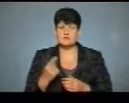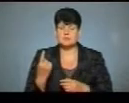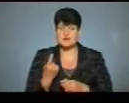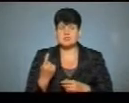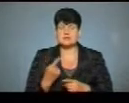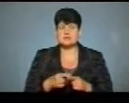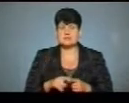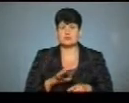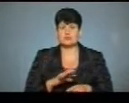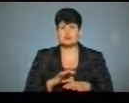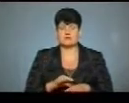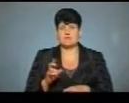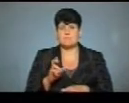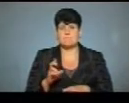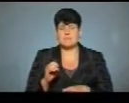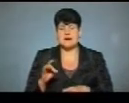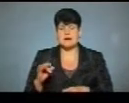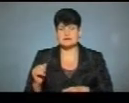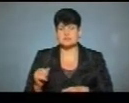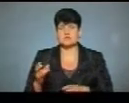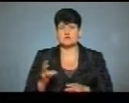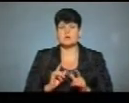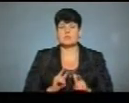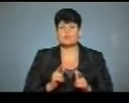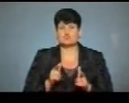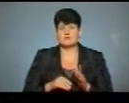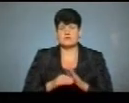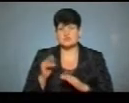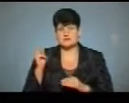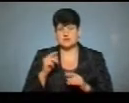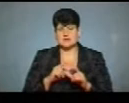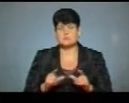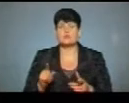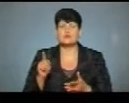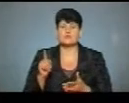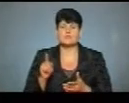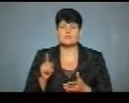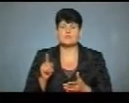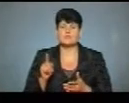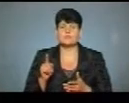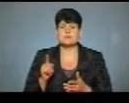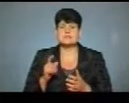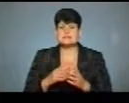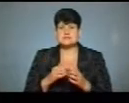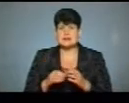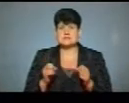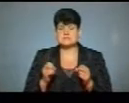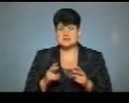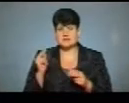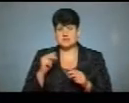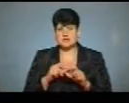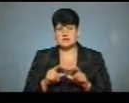було проведено ще в березні місті, вказано, що при поступленні в вищі навчальні заклади, при поступленні в середні спеціальні навчальні